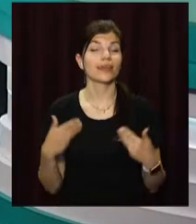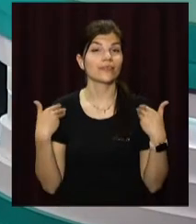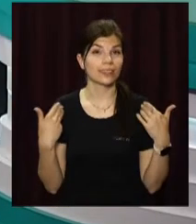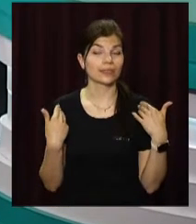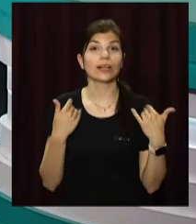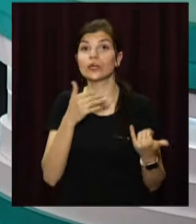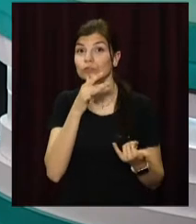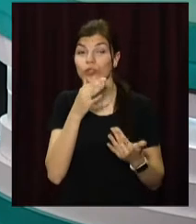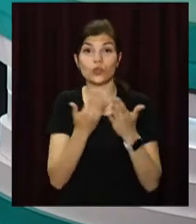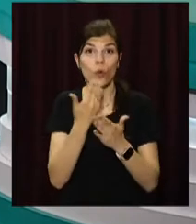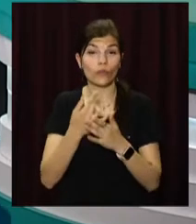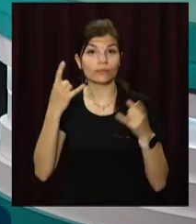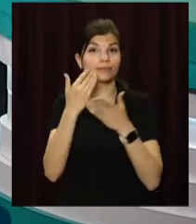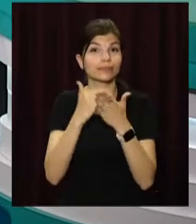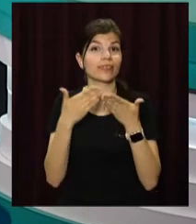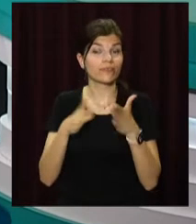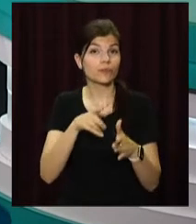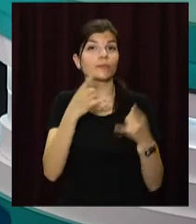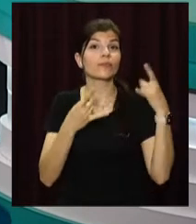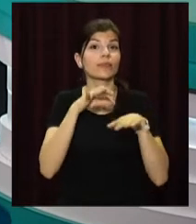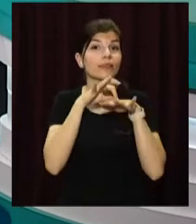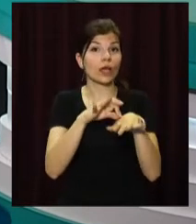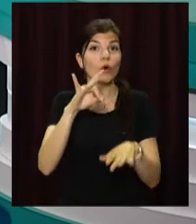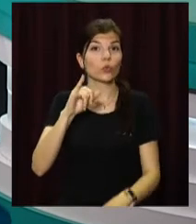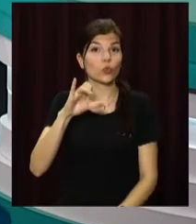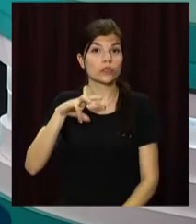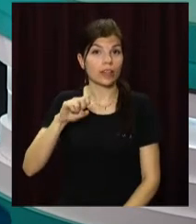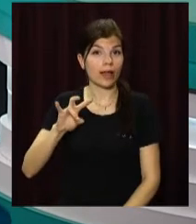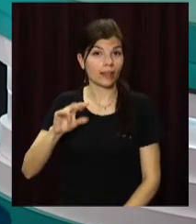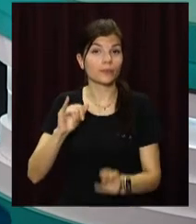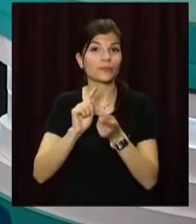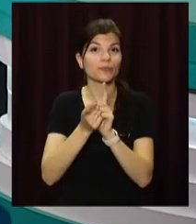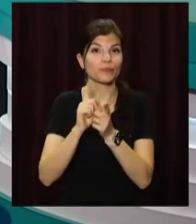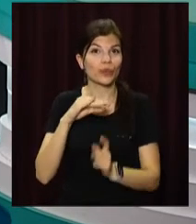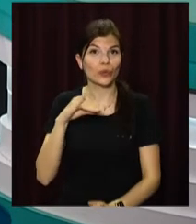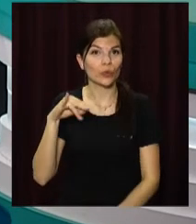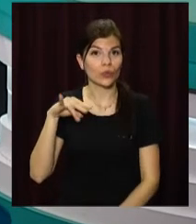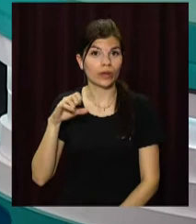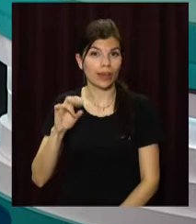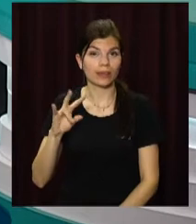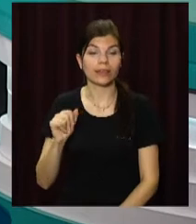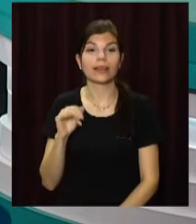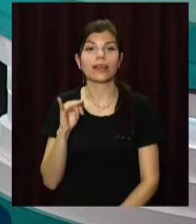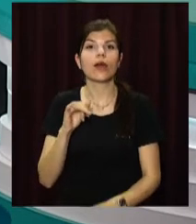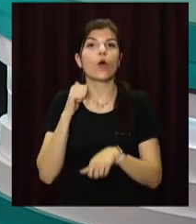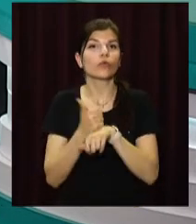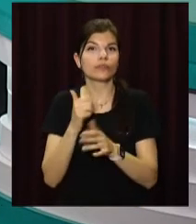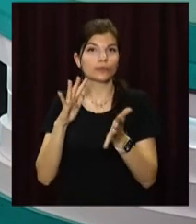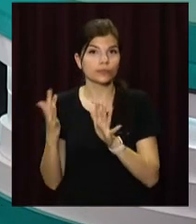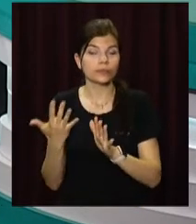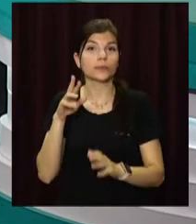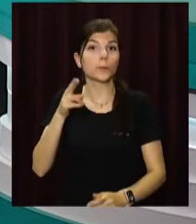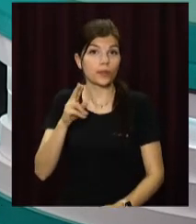Вітаю! Час новини на відкритому. У студії для вас працюють Руслана Козиряцька та сурдоперекладачка Юліана Пуговкіна. І про головні